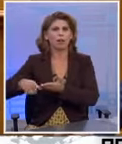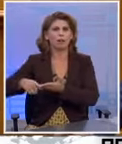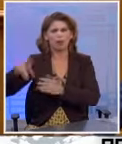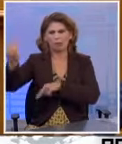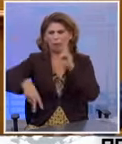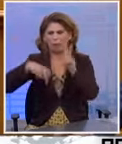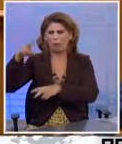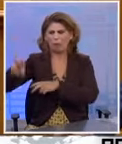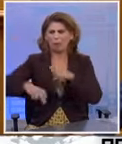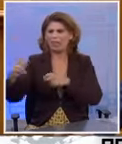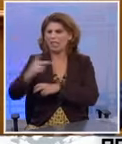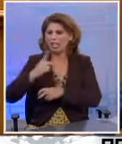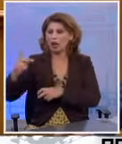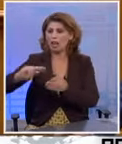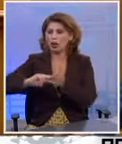κοινωνία, χρεοκόπησαν τη χώρα,